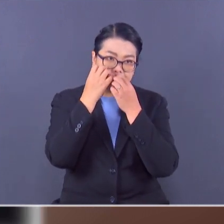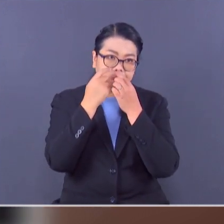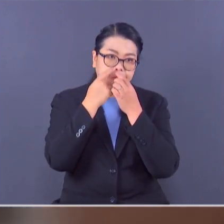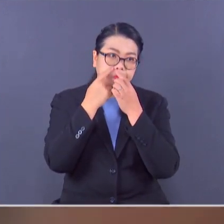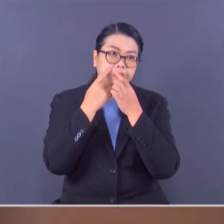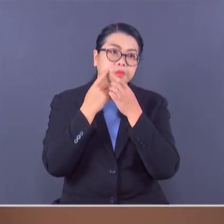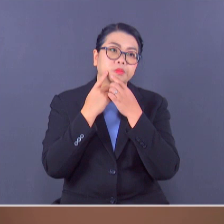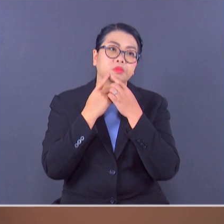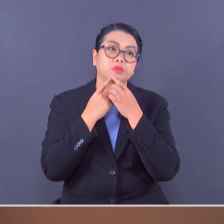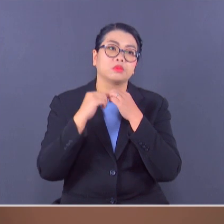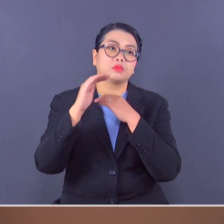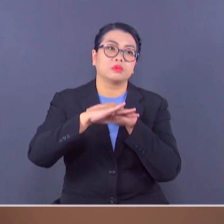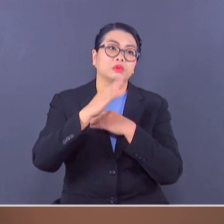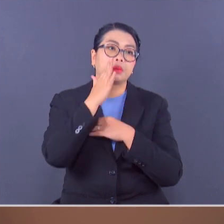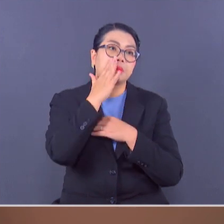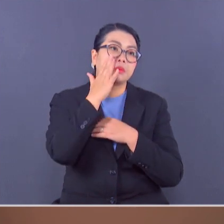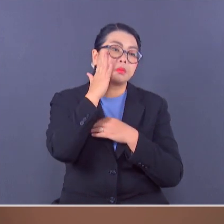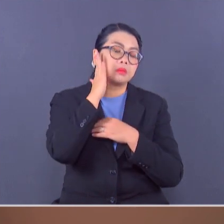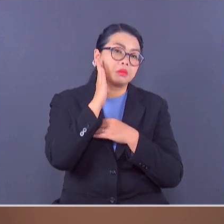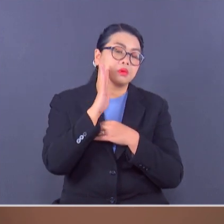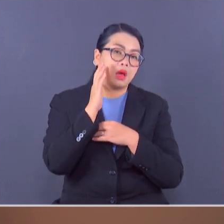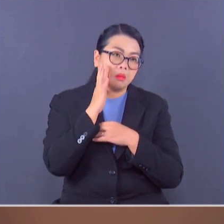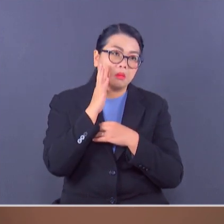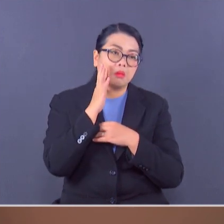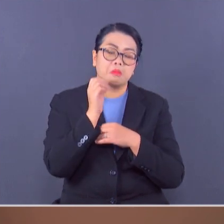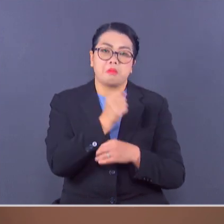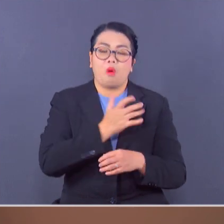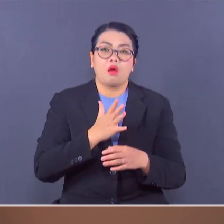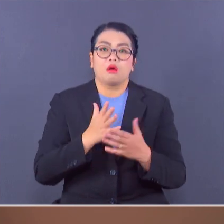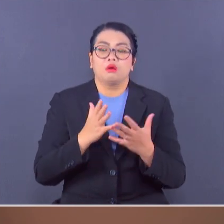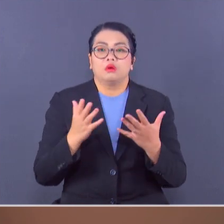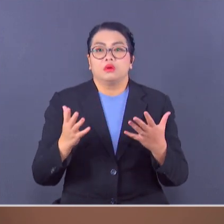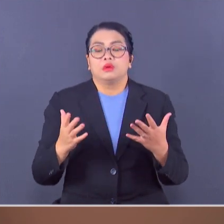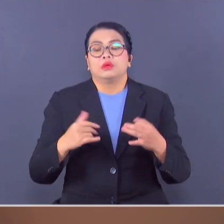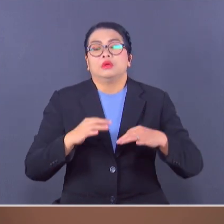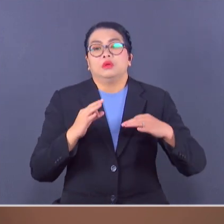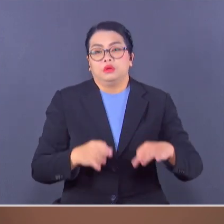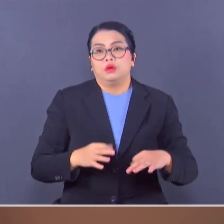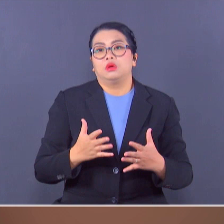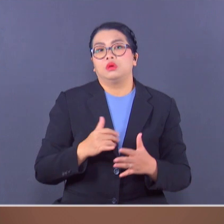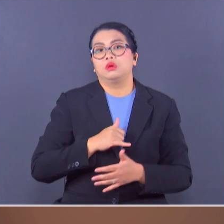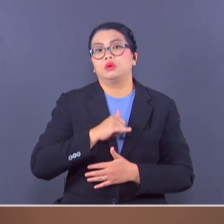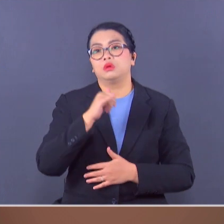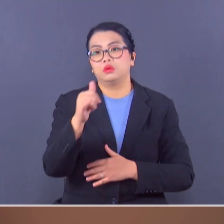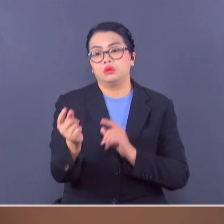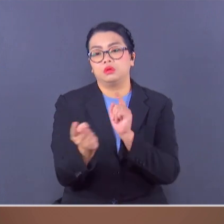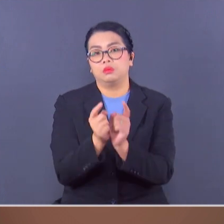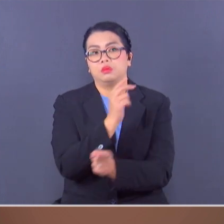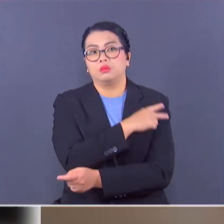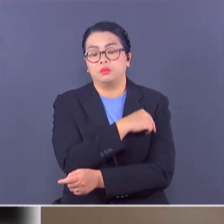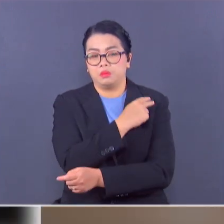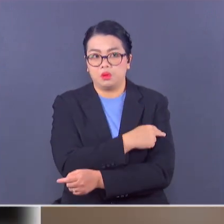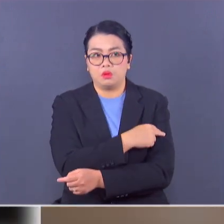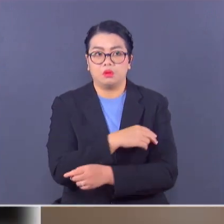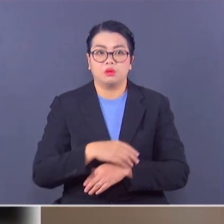ตกเย็ มีผื่นขึ้นที่แ้มดานขวาสุดท้ายไม่ไหวแล้วแต่สินใจไปพบคุหมอครั